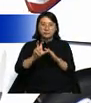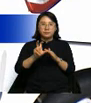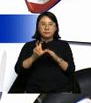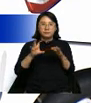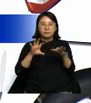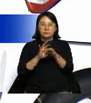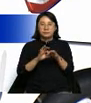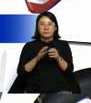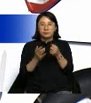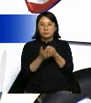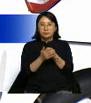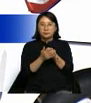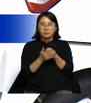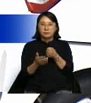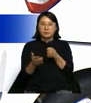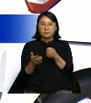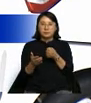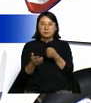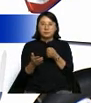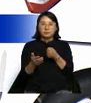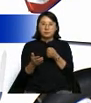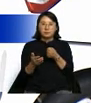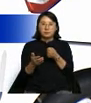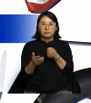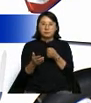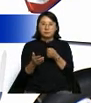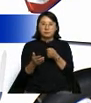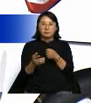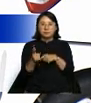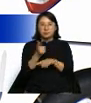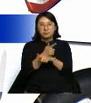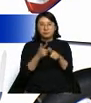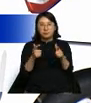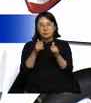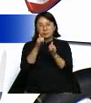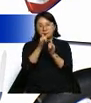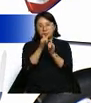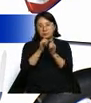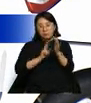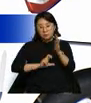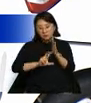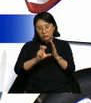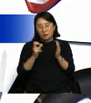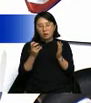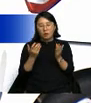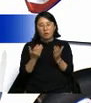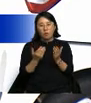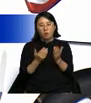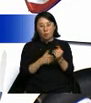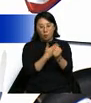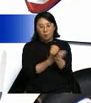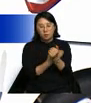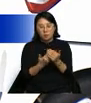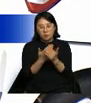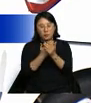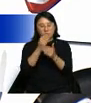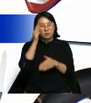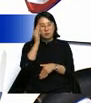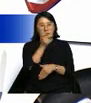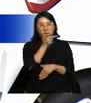중앙역하고 연계된 도로이기 때문에 또 거기에 사뭇 역세권 개발에 대한 그 기대도 컸었는데